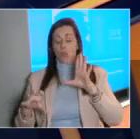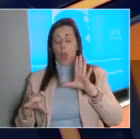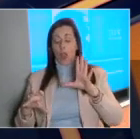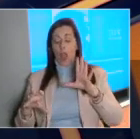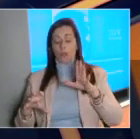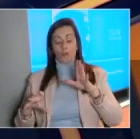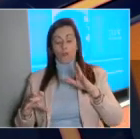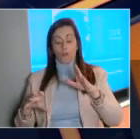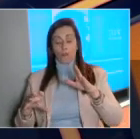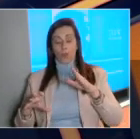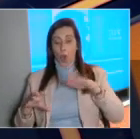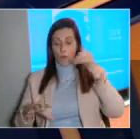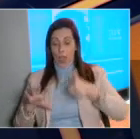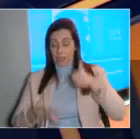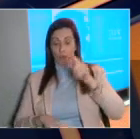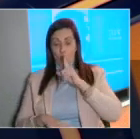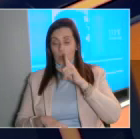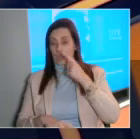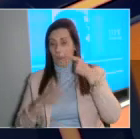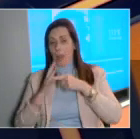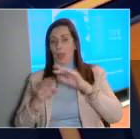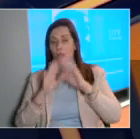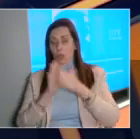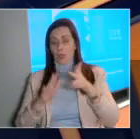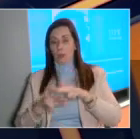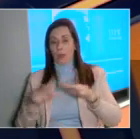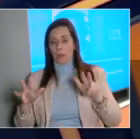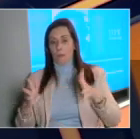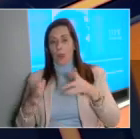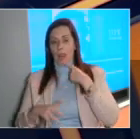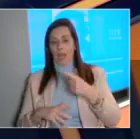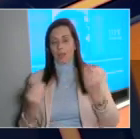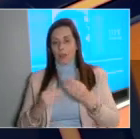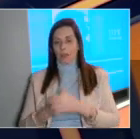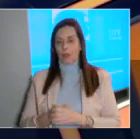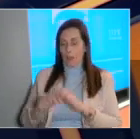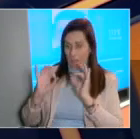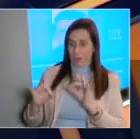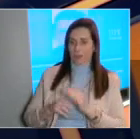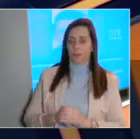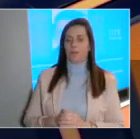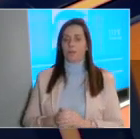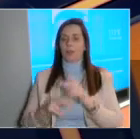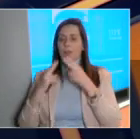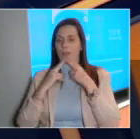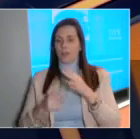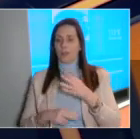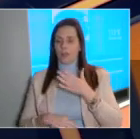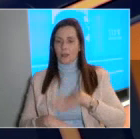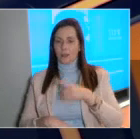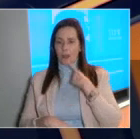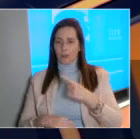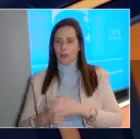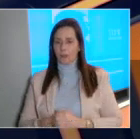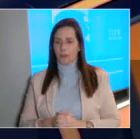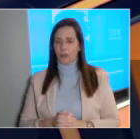הרועמת של רוב השרים היא מדברת בעד עצמה. הגענו למצב של פחד לדבר. רונית לוי, בואי תעני לה. תני לי